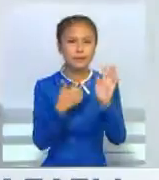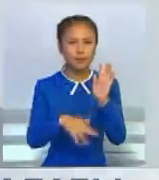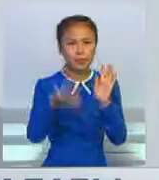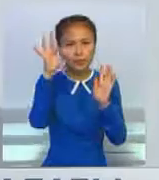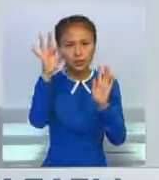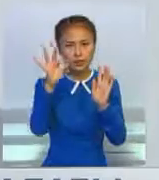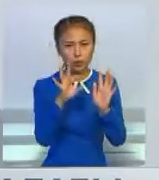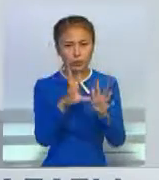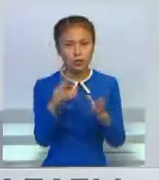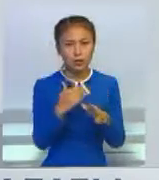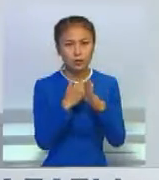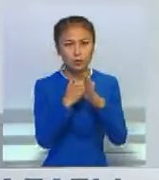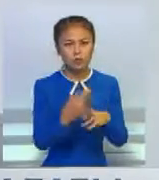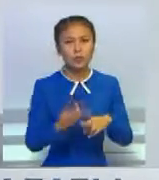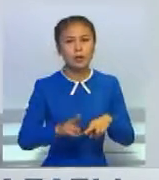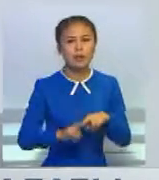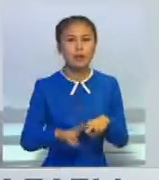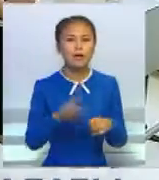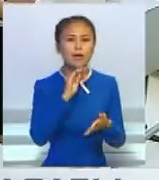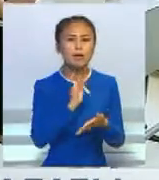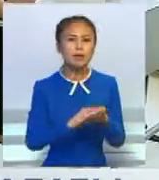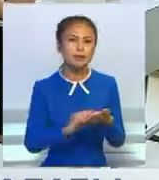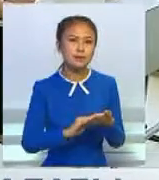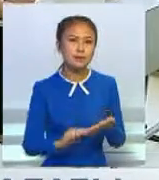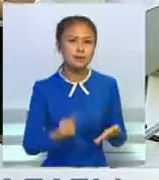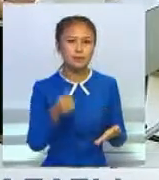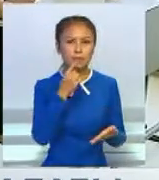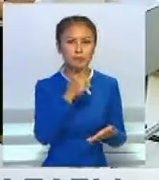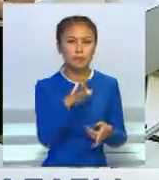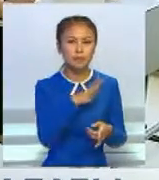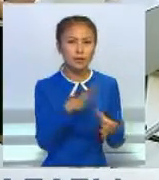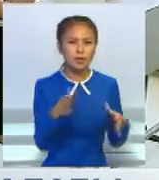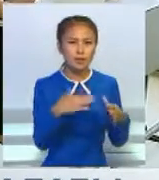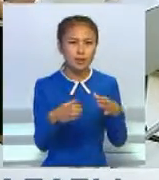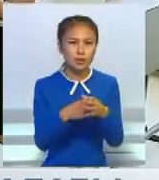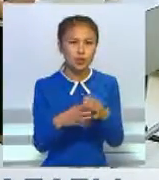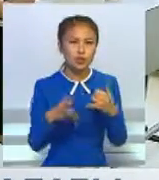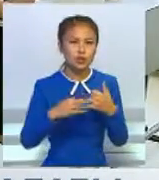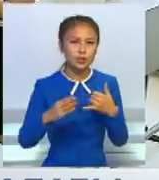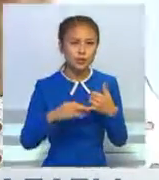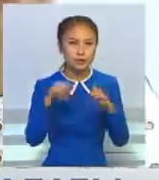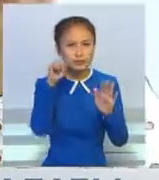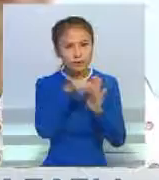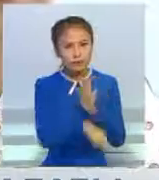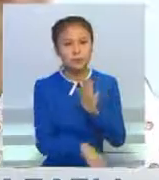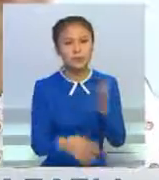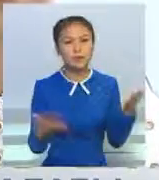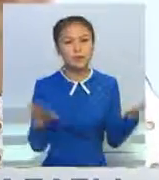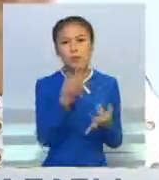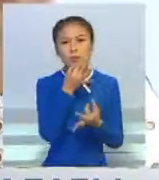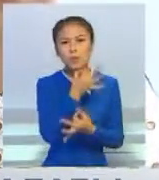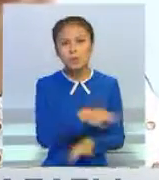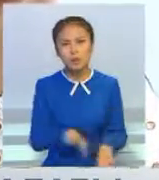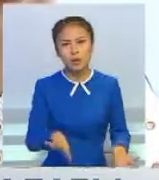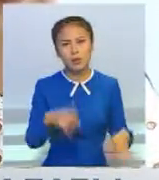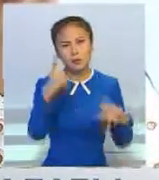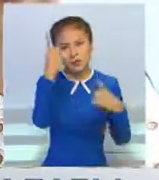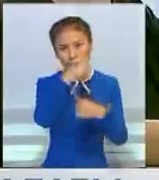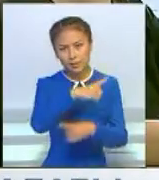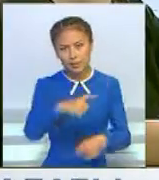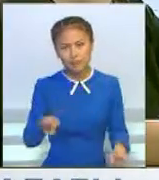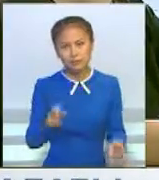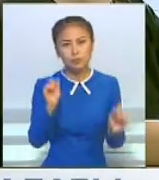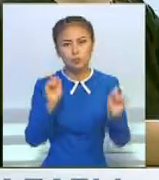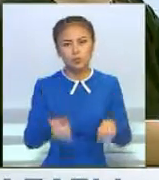халқының 80% қолданады, сондықтан латын қарпын білген отандастарымыз жер шарының қай түпкірінде жүрсе де ақпар алып, хабар